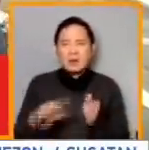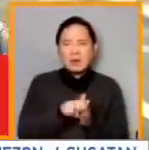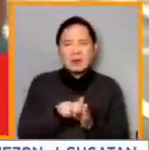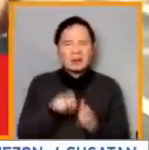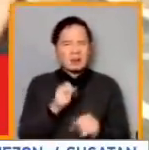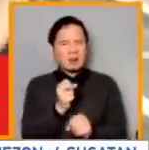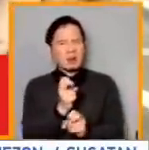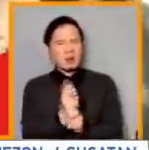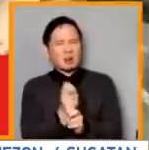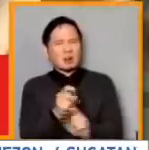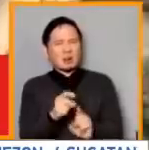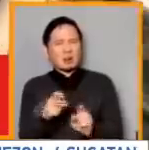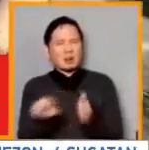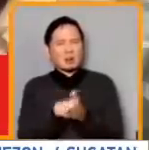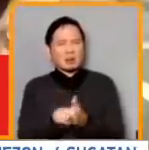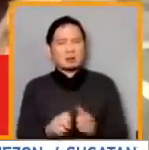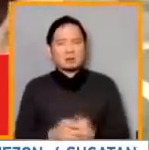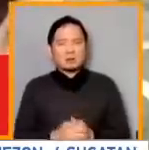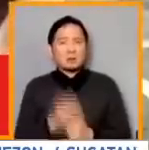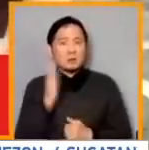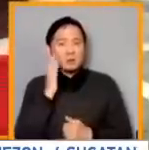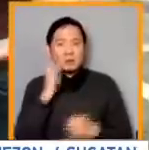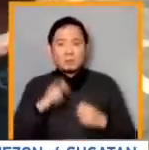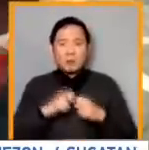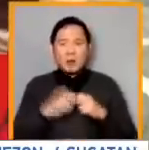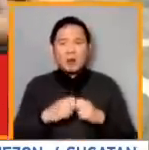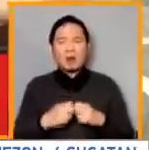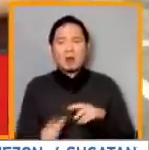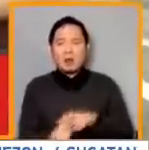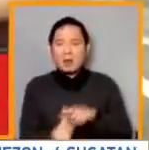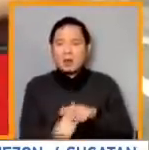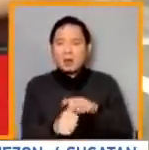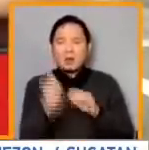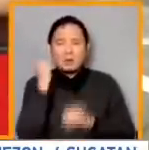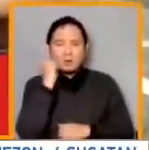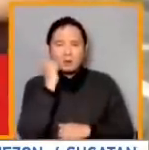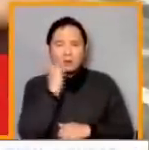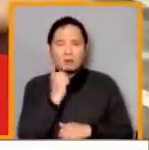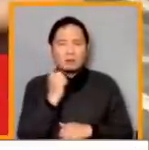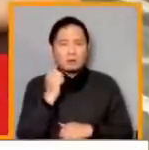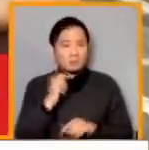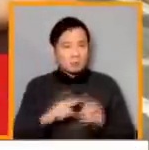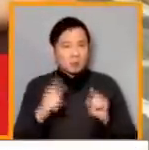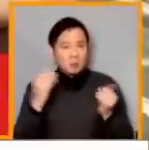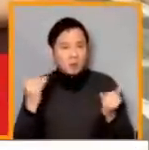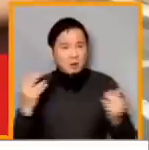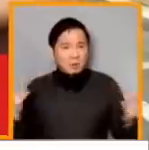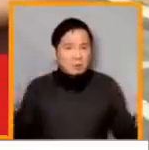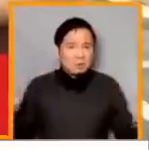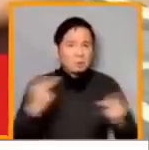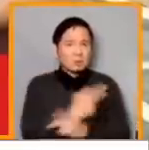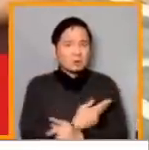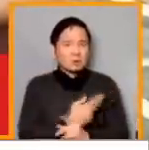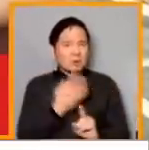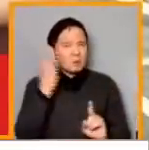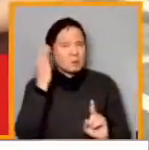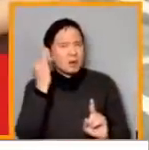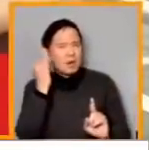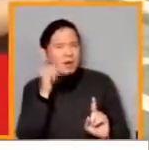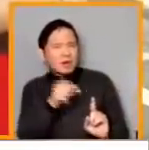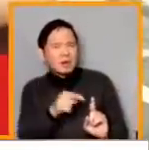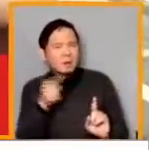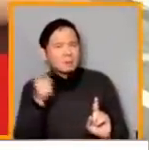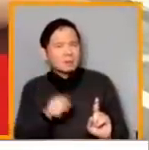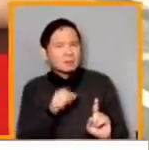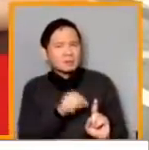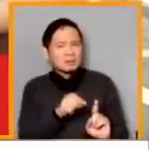na talagang perennial problem na po ito, no? Lagi na po problema. Pero bakit medyo mas matindi pa po yung pinagdaraanan nilang problema ngayon na